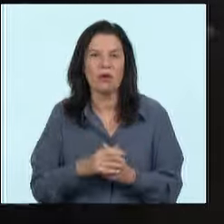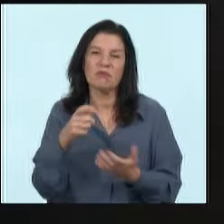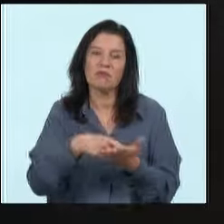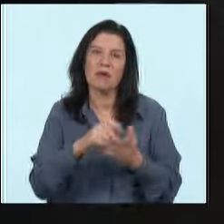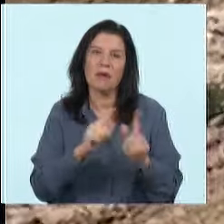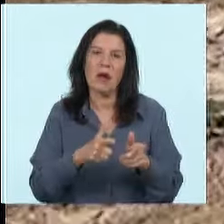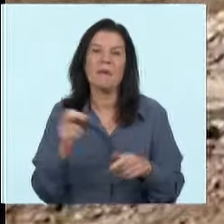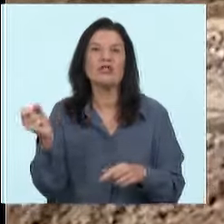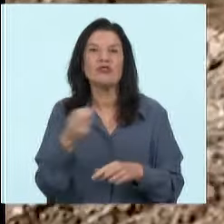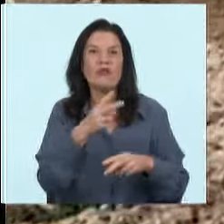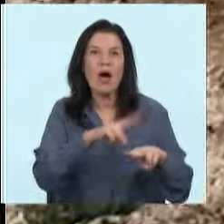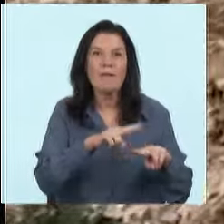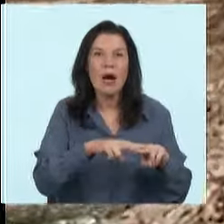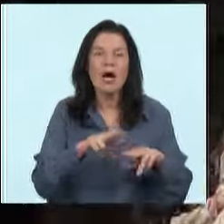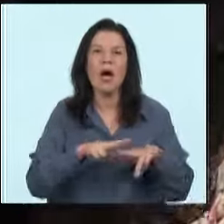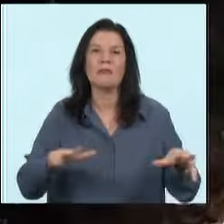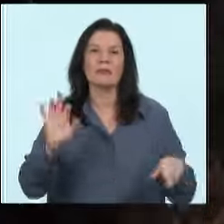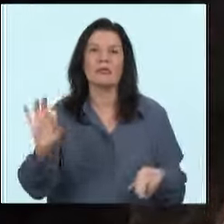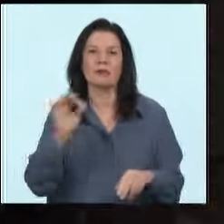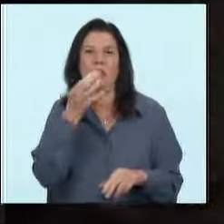מצבו משתפר.